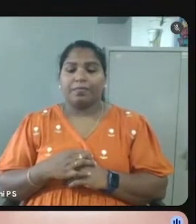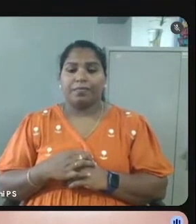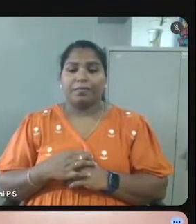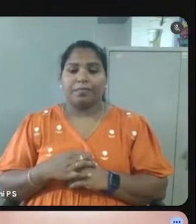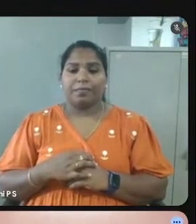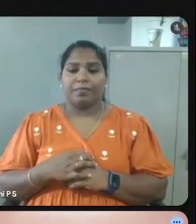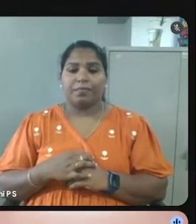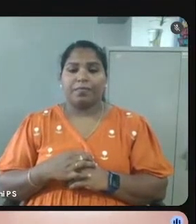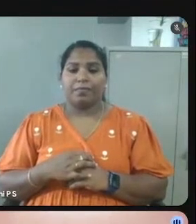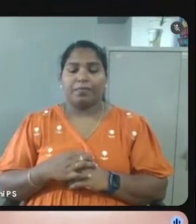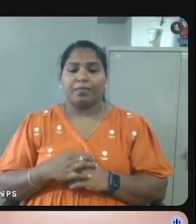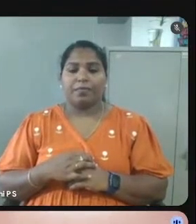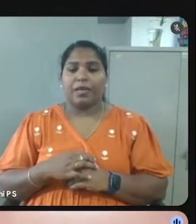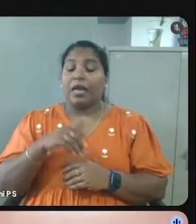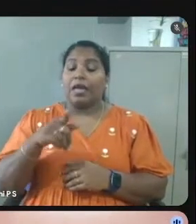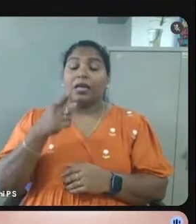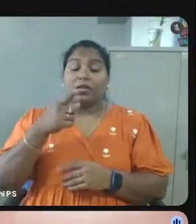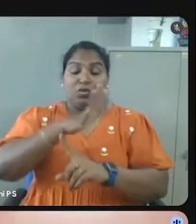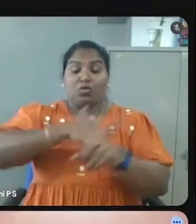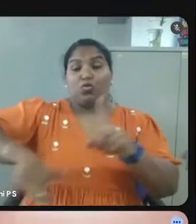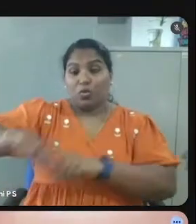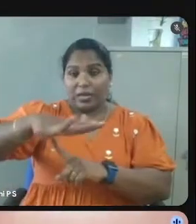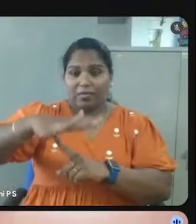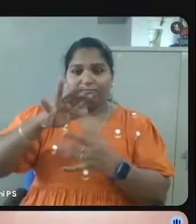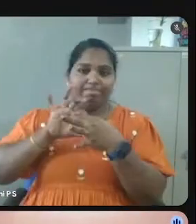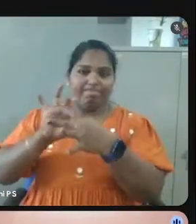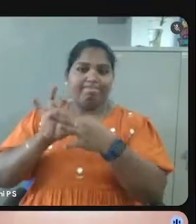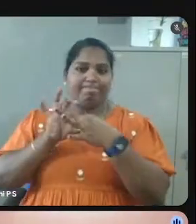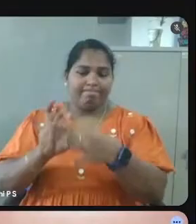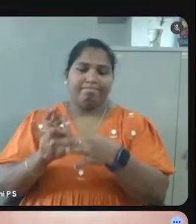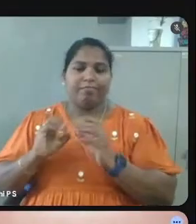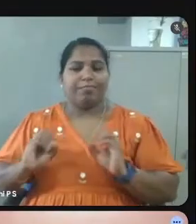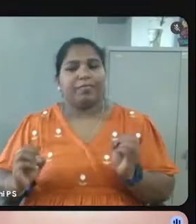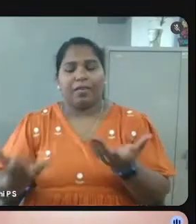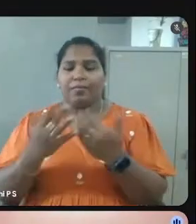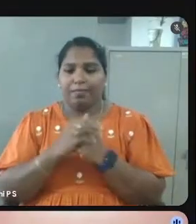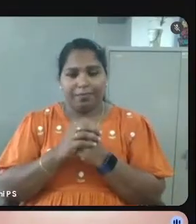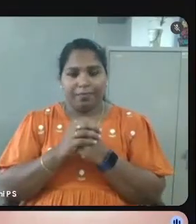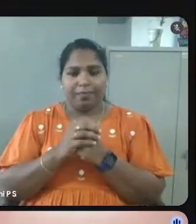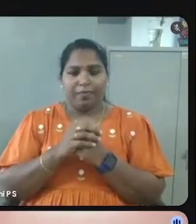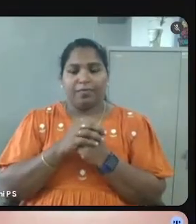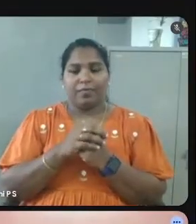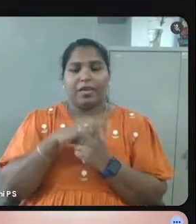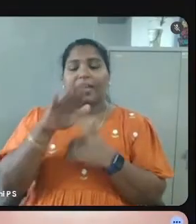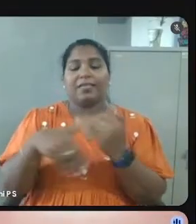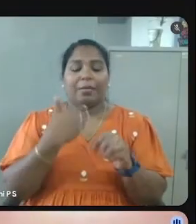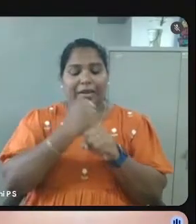ഒരു ബന്ധം, പെയർ ആൻഡ് സോഷ്യൽ റിലേഷൻഷിപ്പ് ഉണ്ടാവും. അതിന് എന്താ ബന്ധം? ജെൻഡർ റോൾ